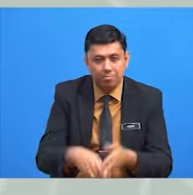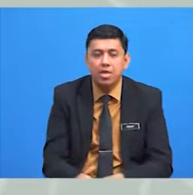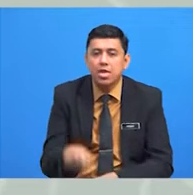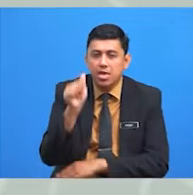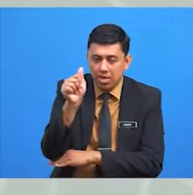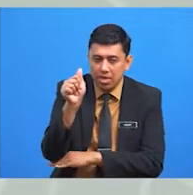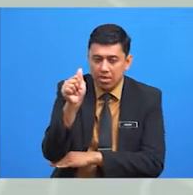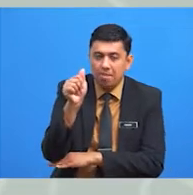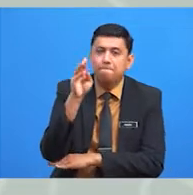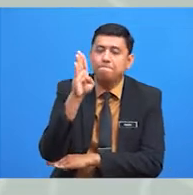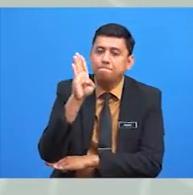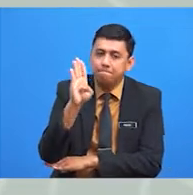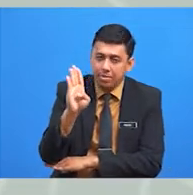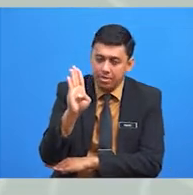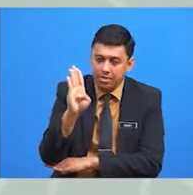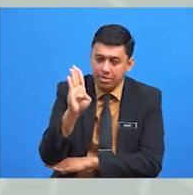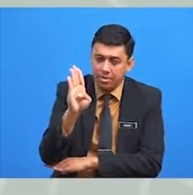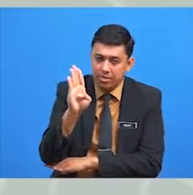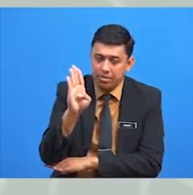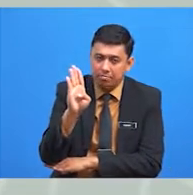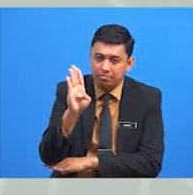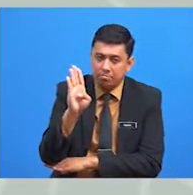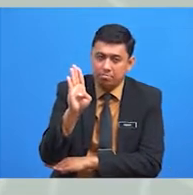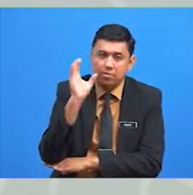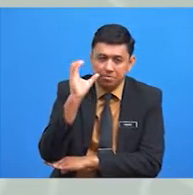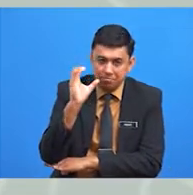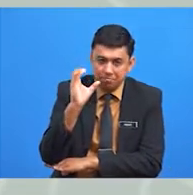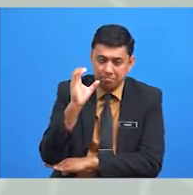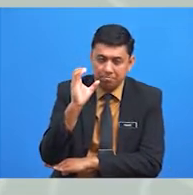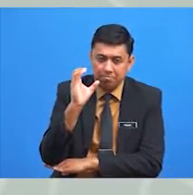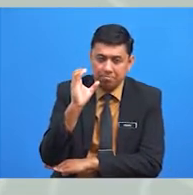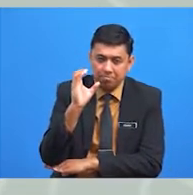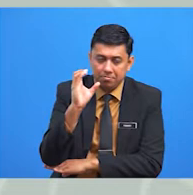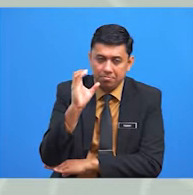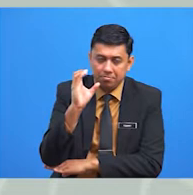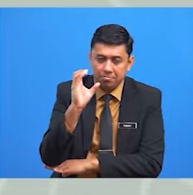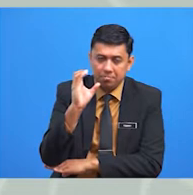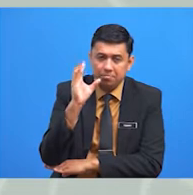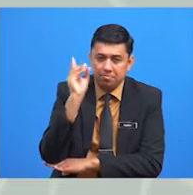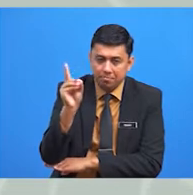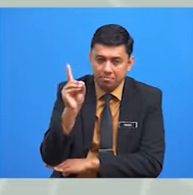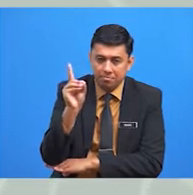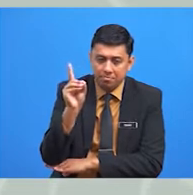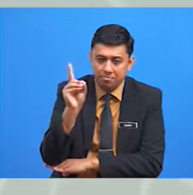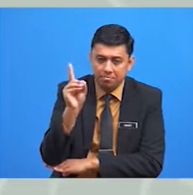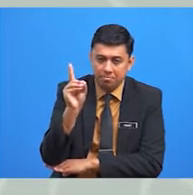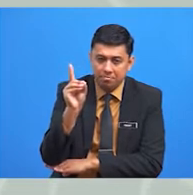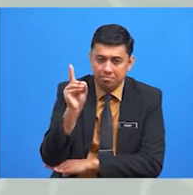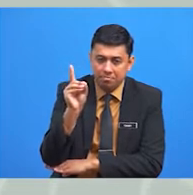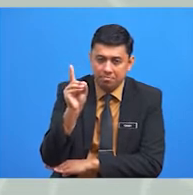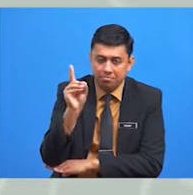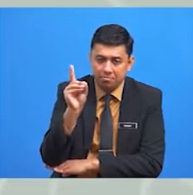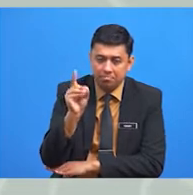Zaba, B. O.T.D. Dushek, C. Arifin Ishak, D.